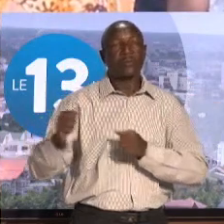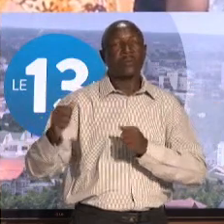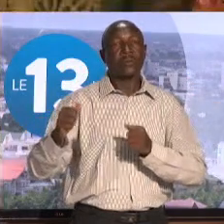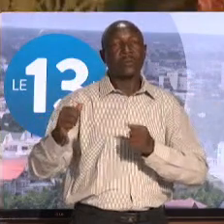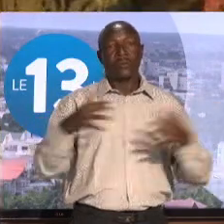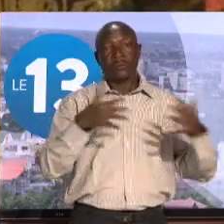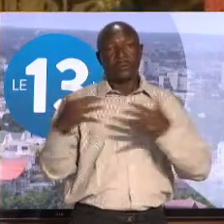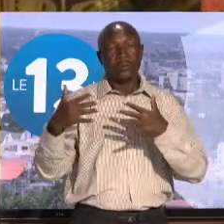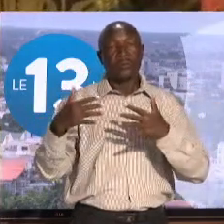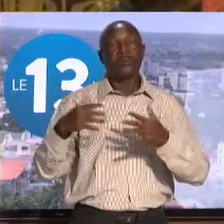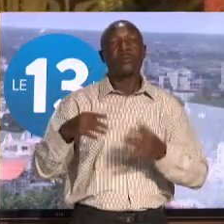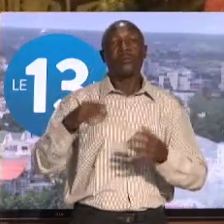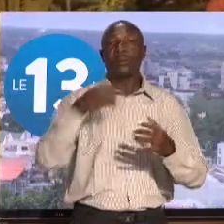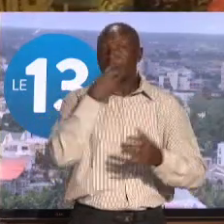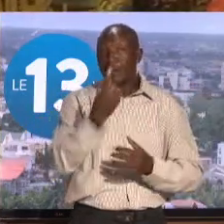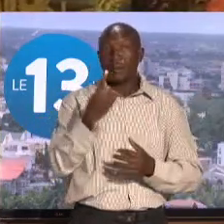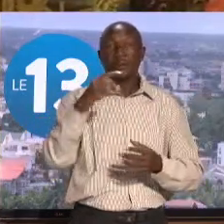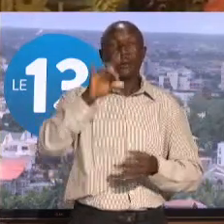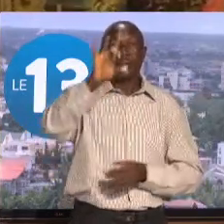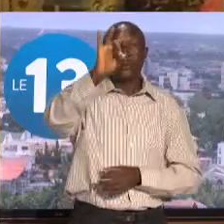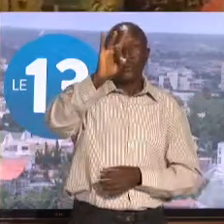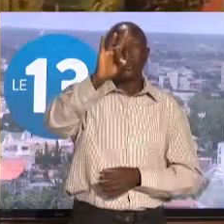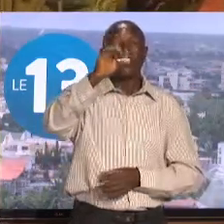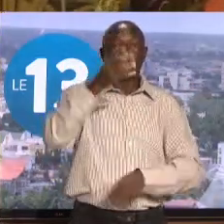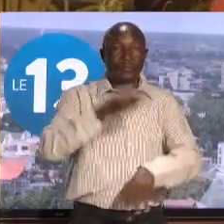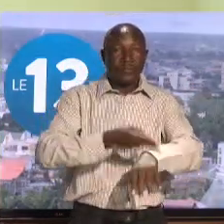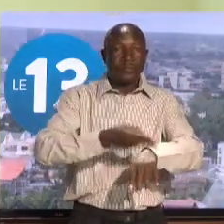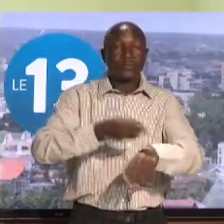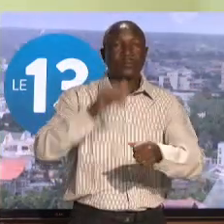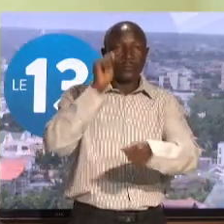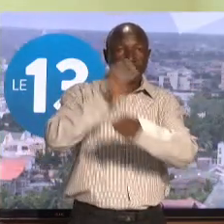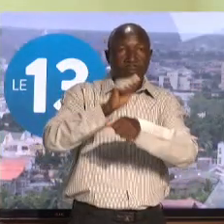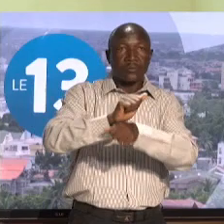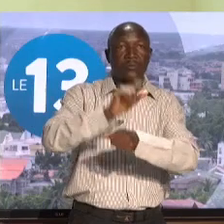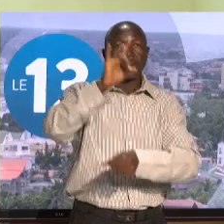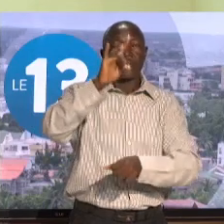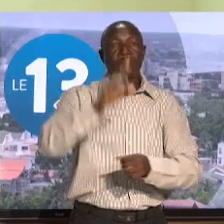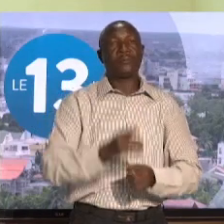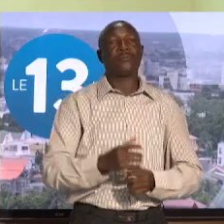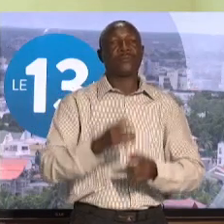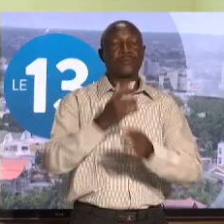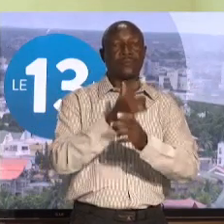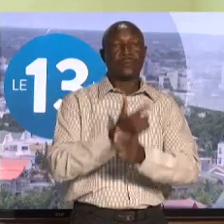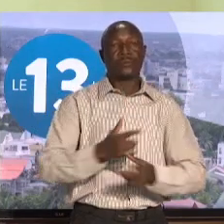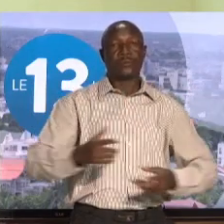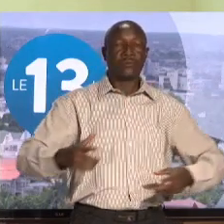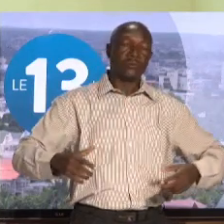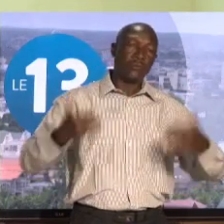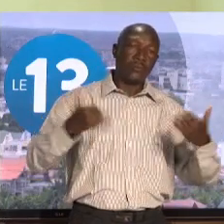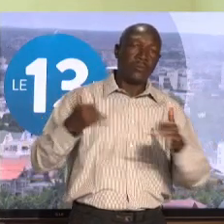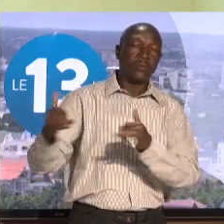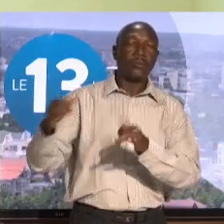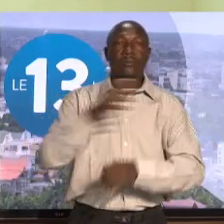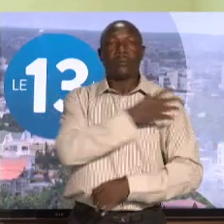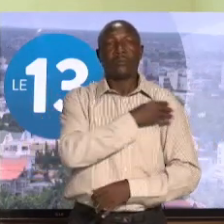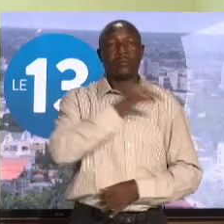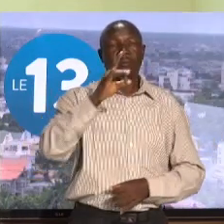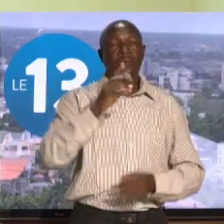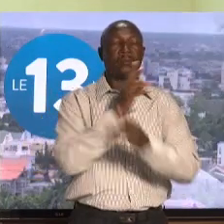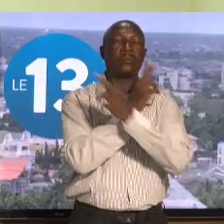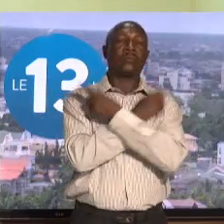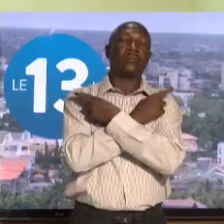faut 8 heures de travail, 8 heures de loisirs et 8 heures de repos pour le travailleur. Alors, ça n'a pas été du goût du